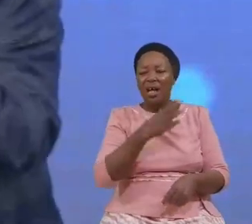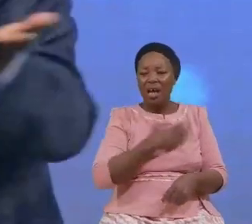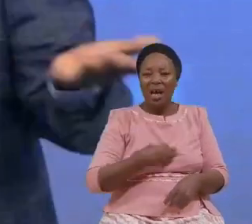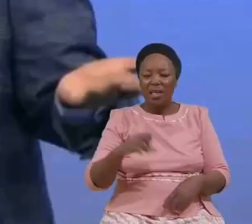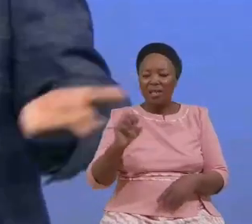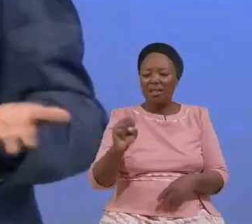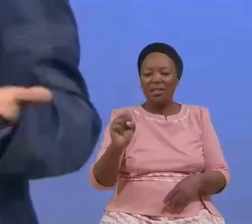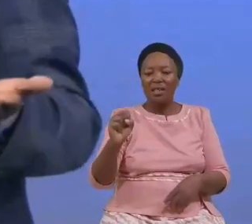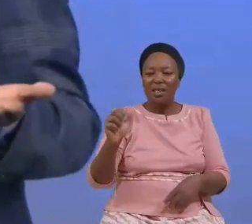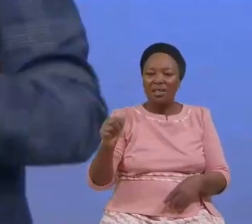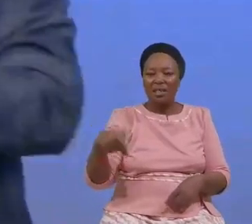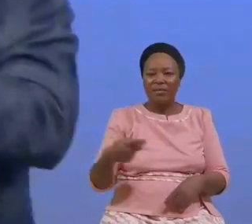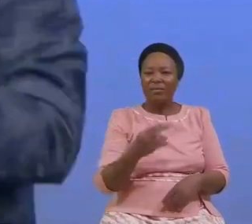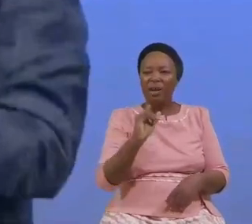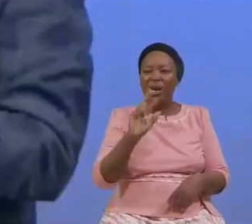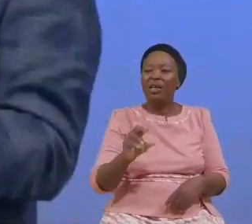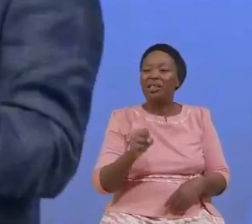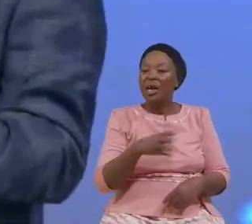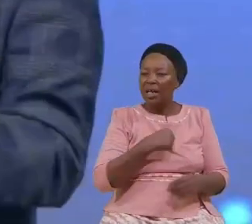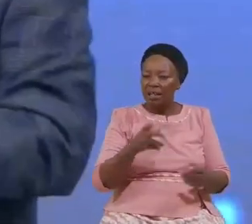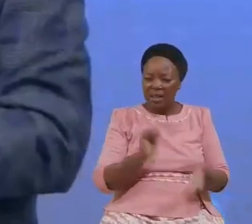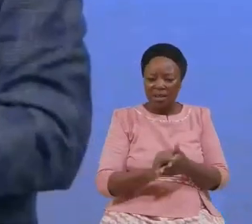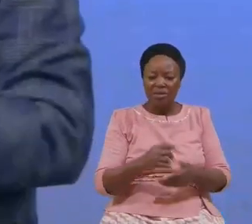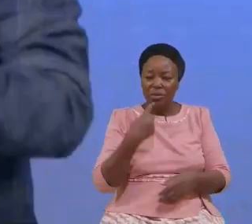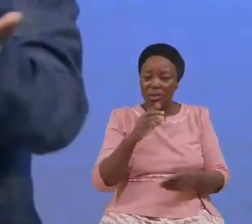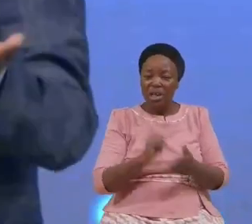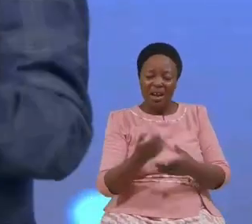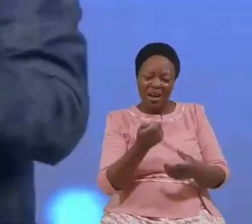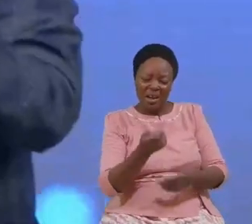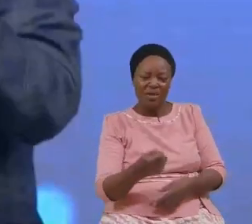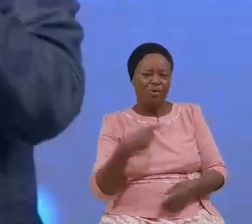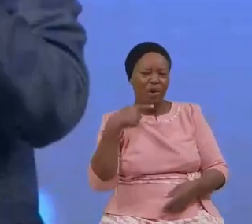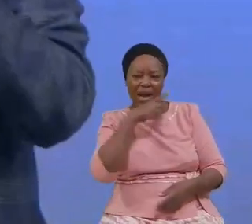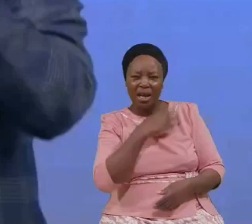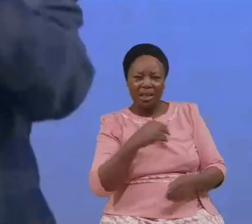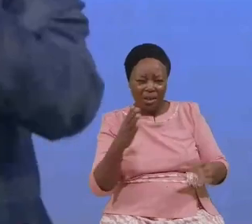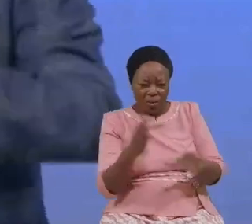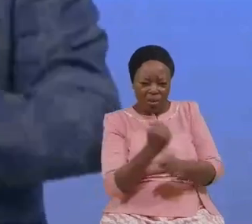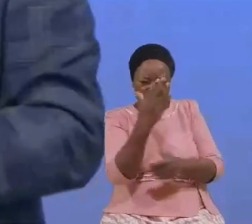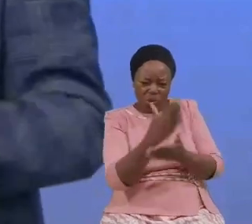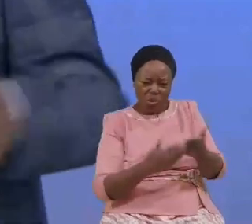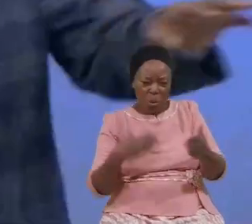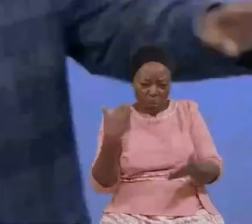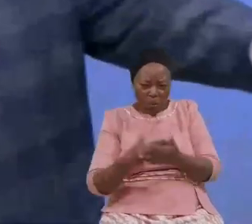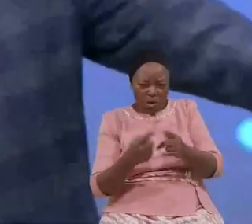qui a menti et ils ont amené une partie de l'argent